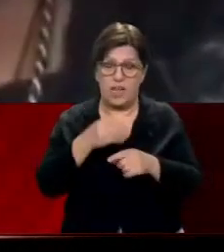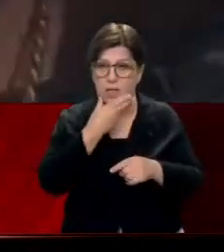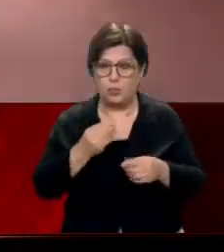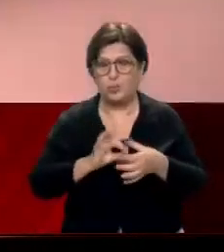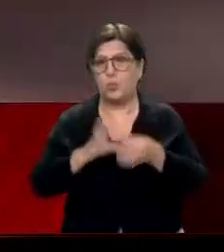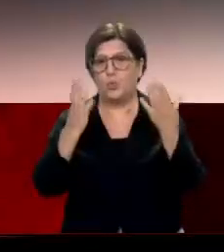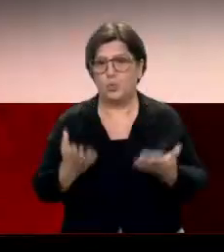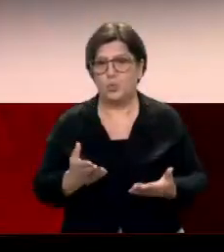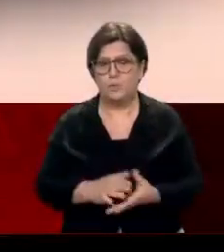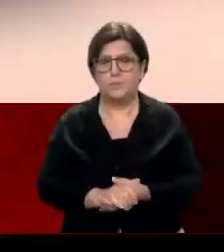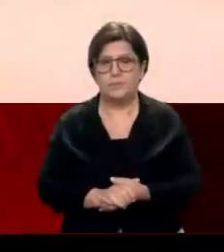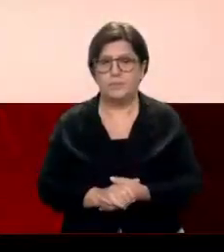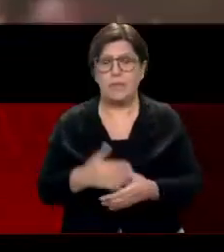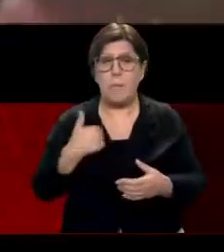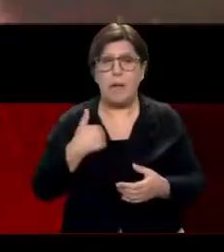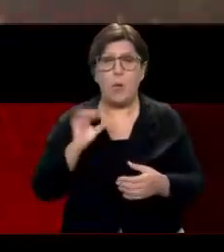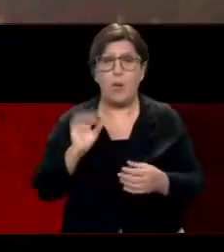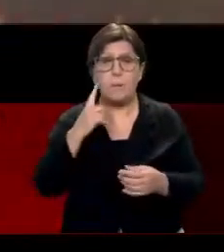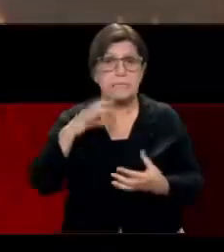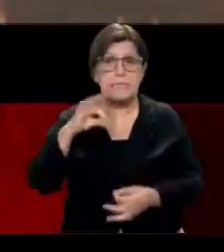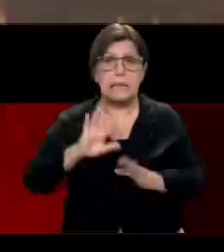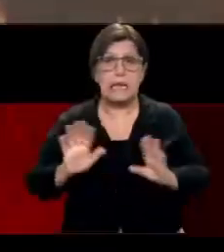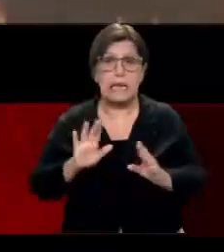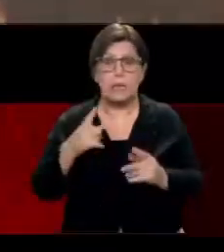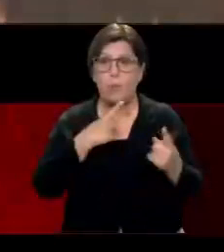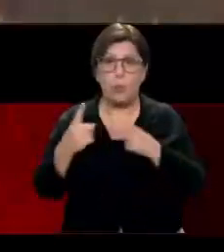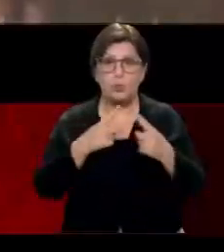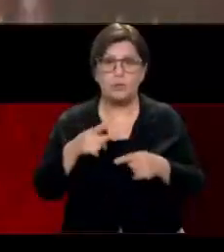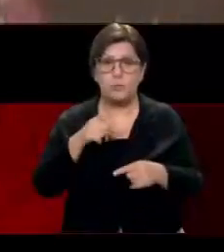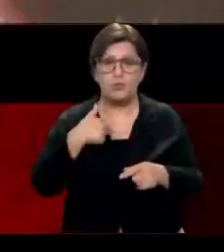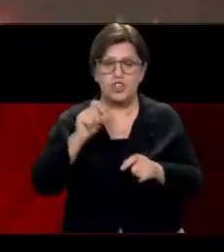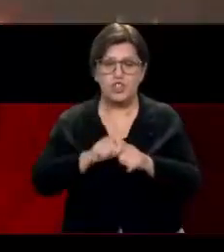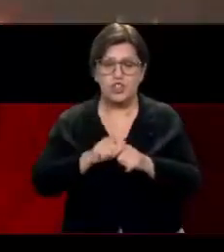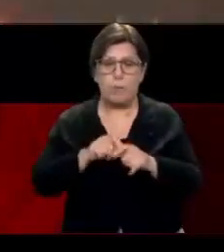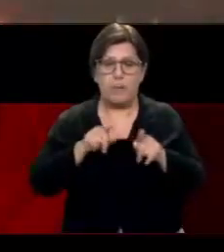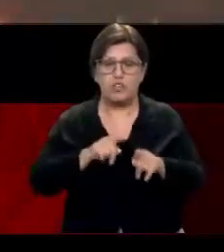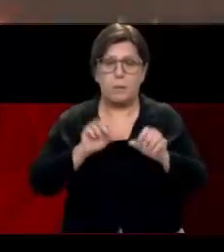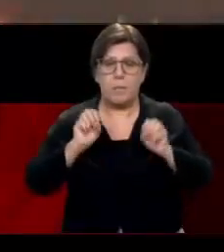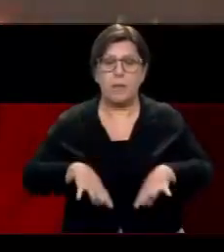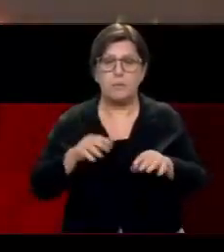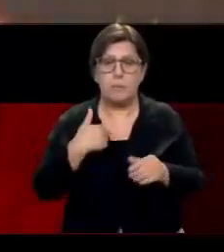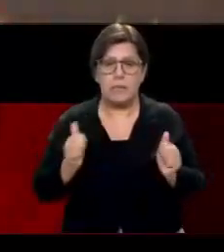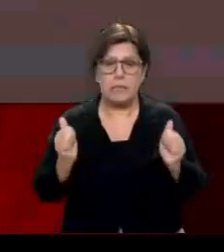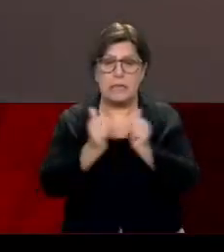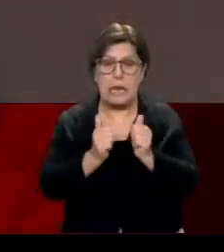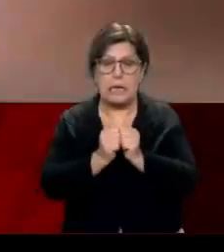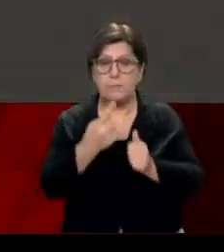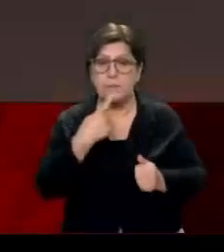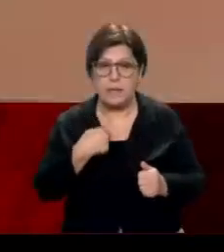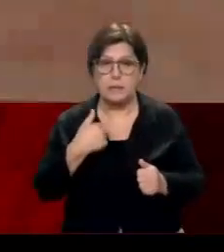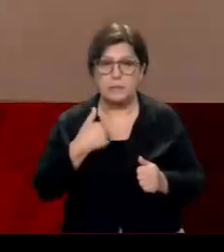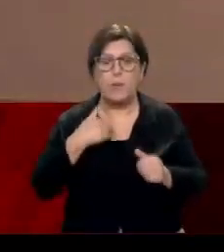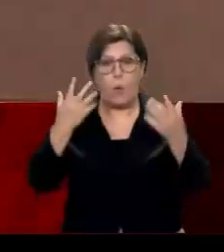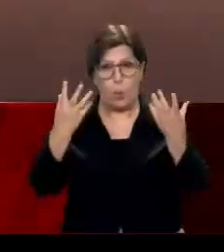güzel çözüm. Ben böyle bir insan değilim. Sadece siz bana ben bu işin peşini bırakmayacağım, ben yanındayım demeniz yeter, ben